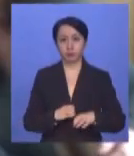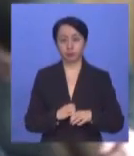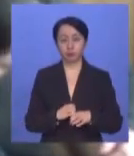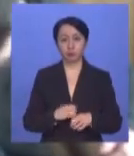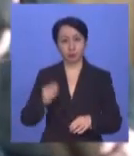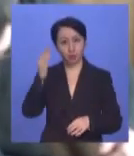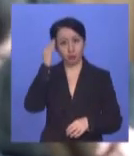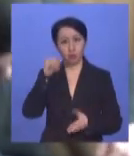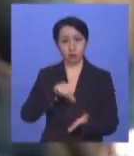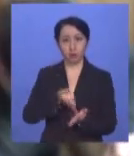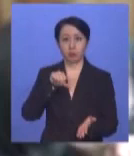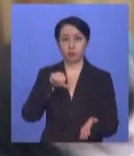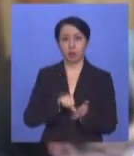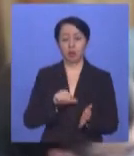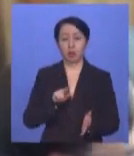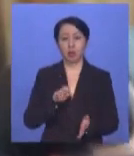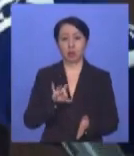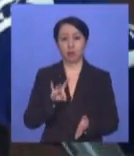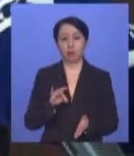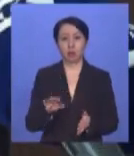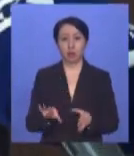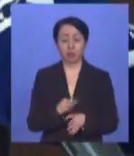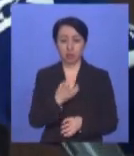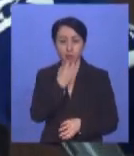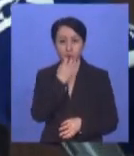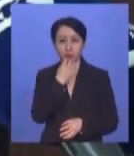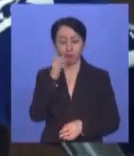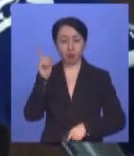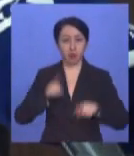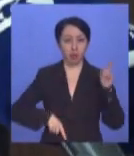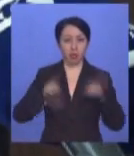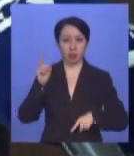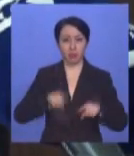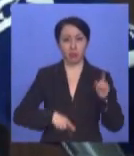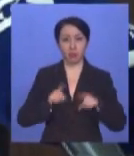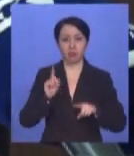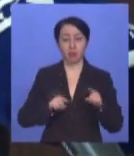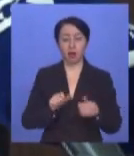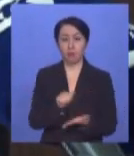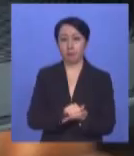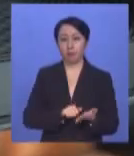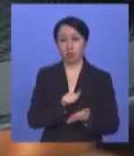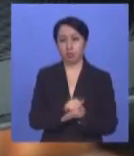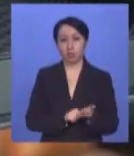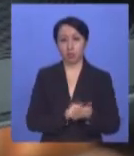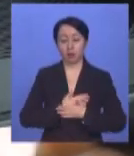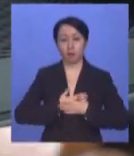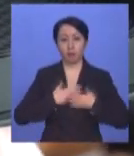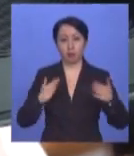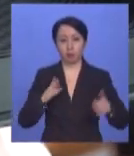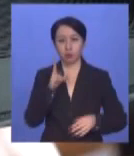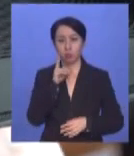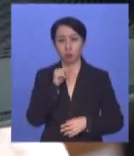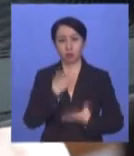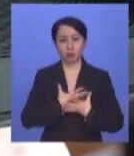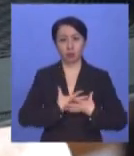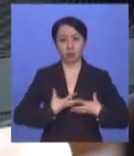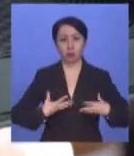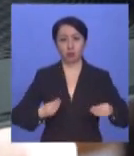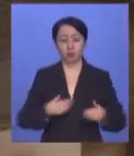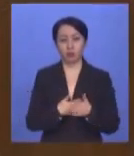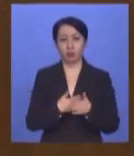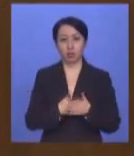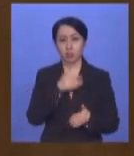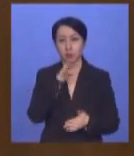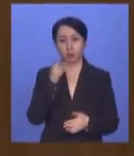По мнению представителя Казгидромета, резкое потепление и осадки в виде дождя стали причиной образования большого количества талых вод. В